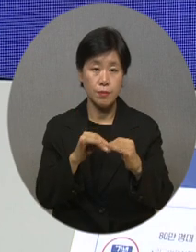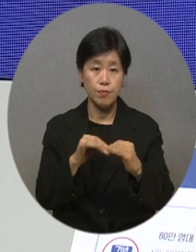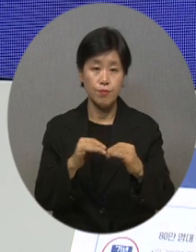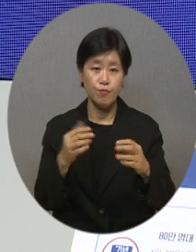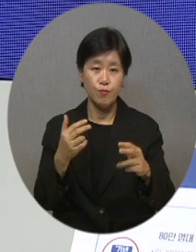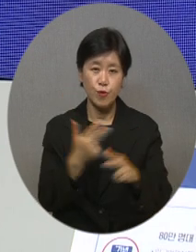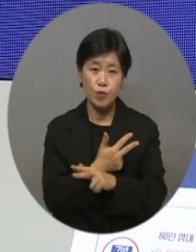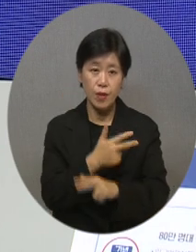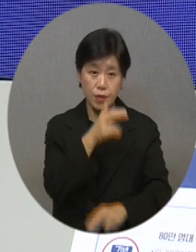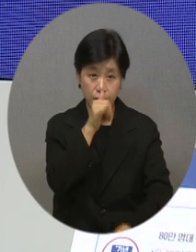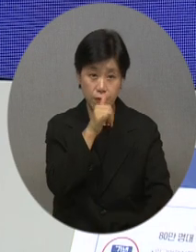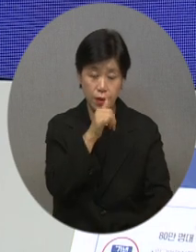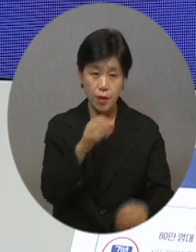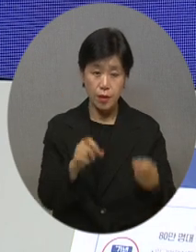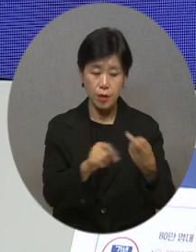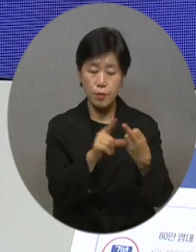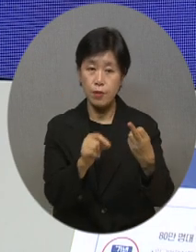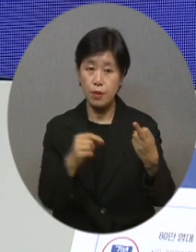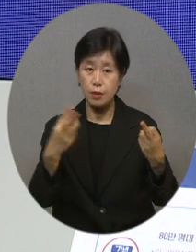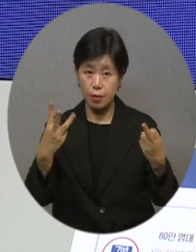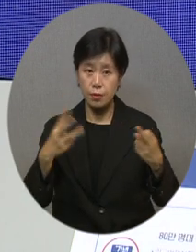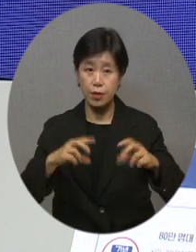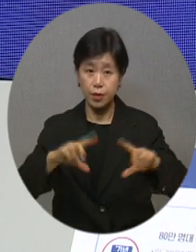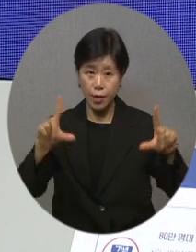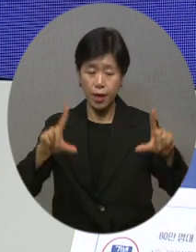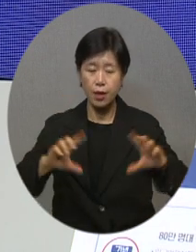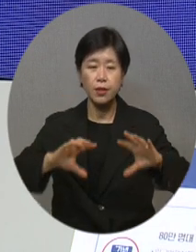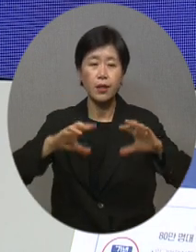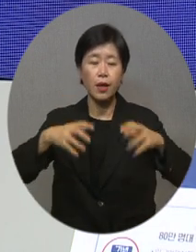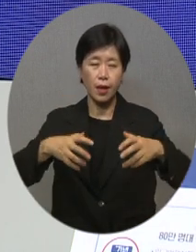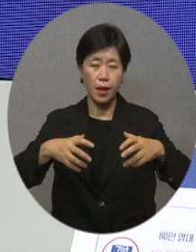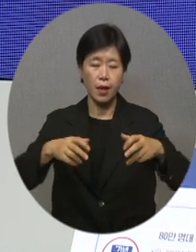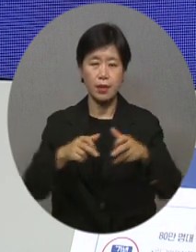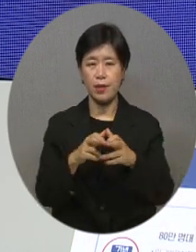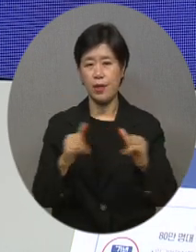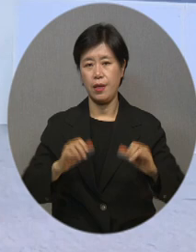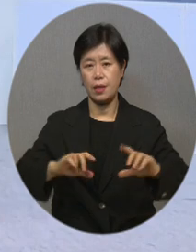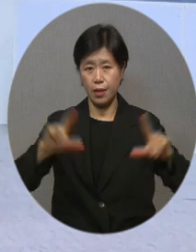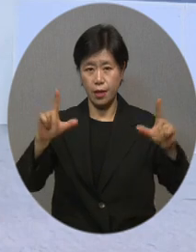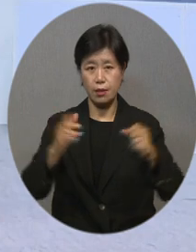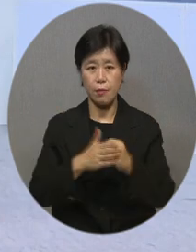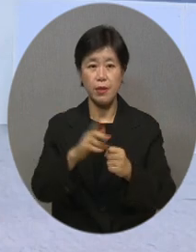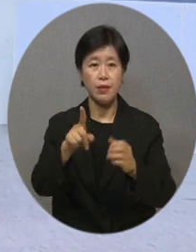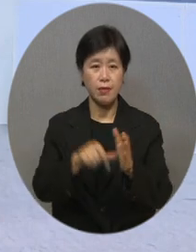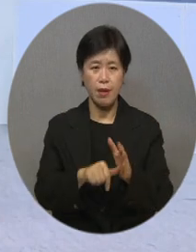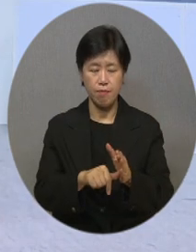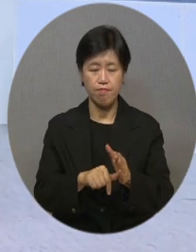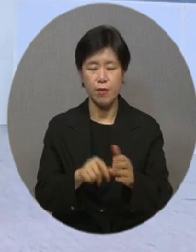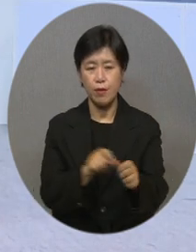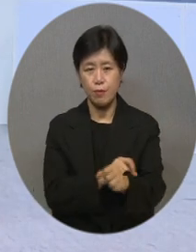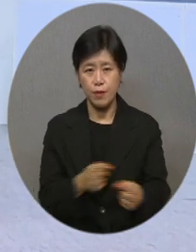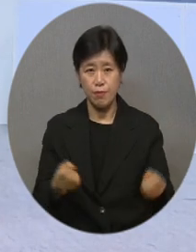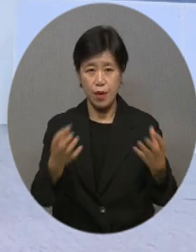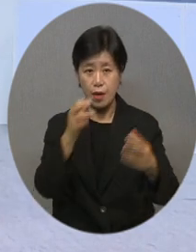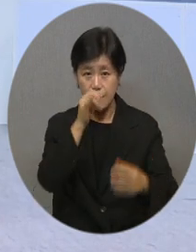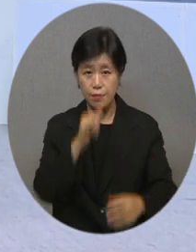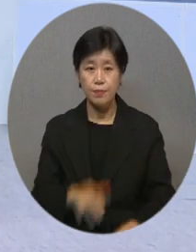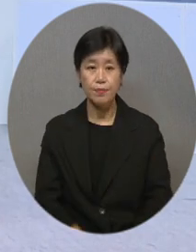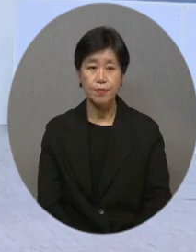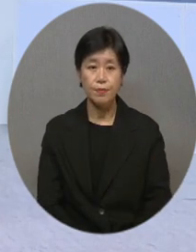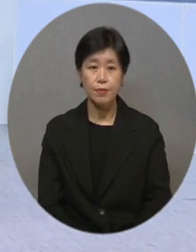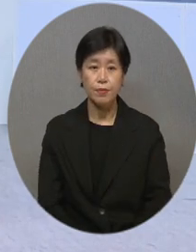날입니다. 그렇기 때문에 그때를 기원으로 이렇게 공감 주관을 하고 있고요. 네, 이번에는 또 다른 중요한